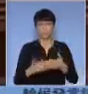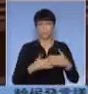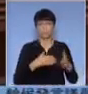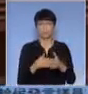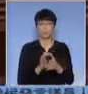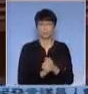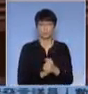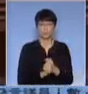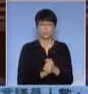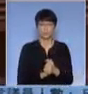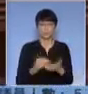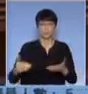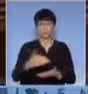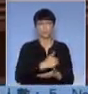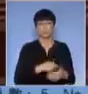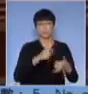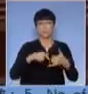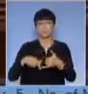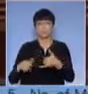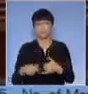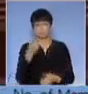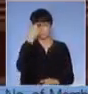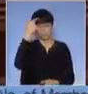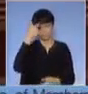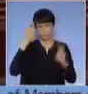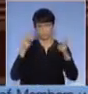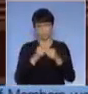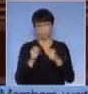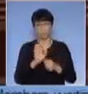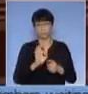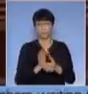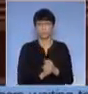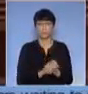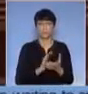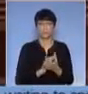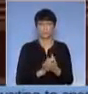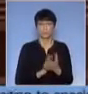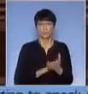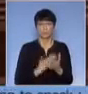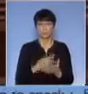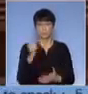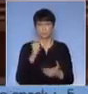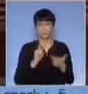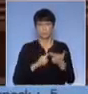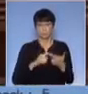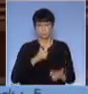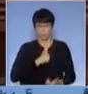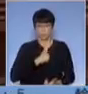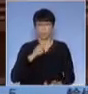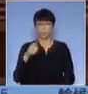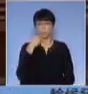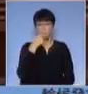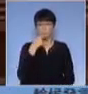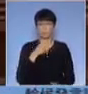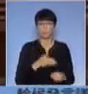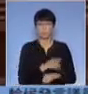沒有搜集個別學術研究項目的資料。但鑑於戴耀廷副教授的有關言論已經引起